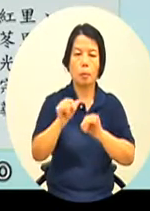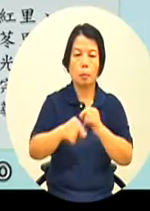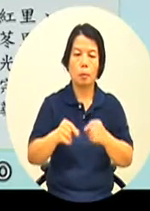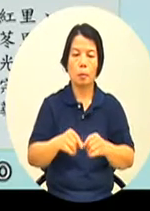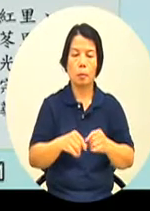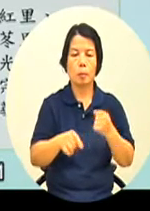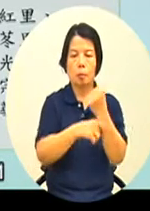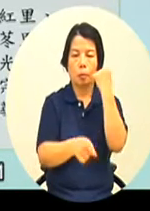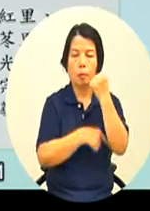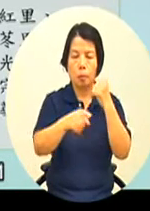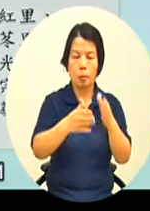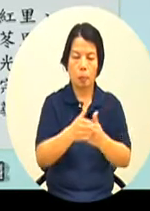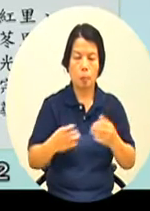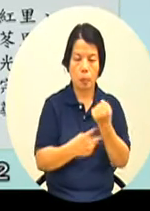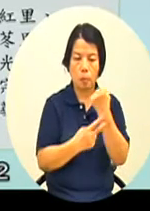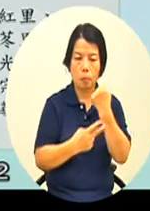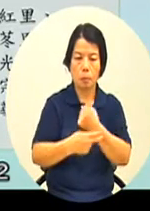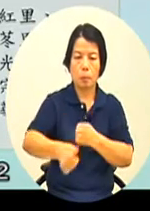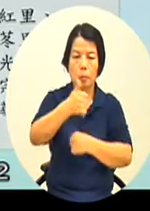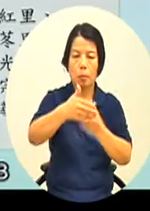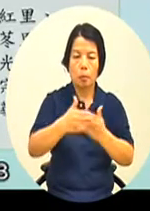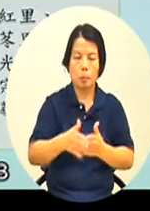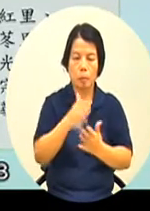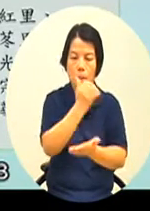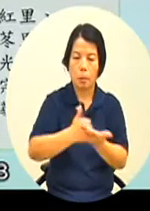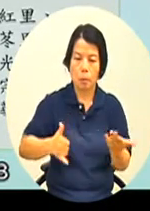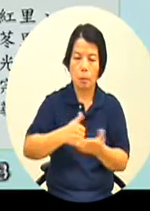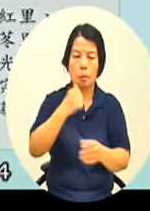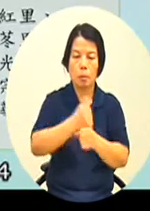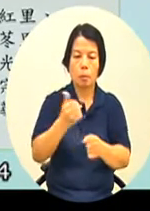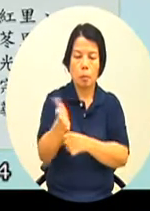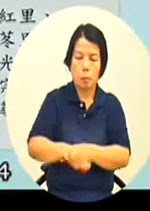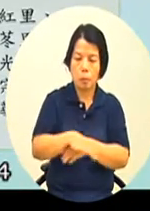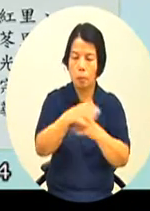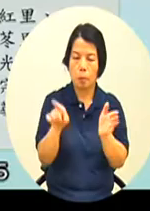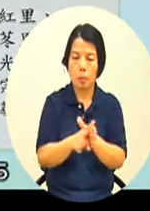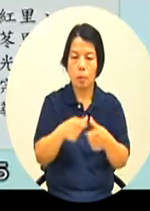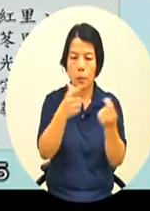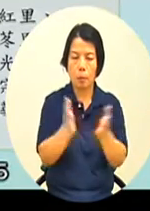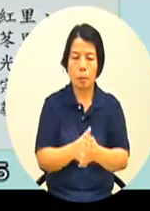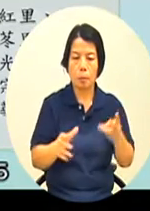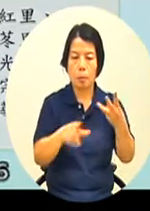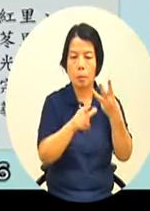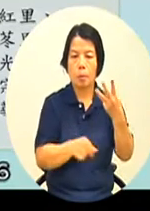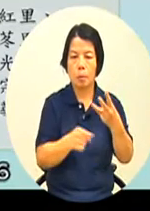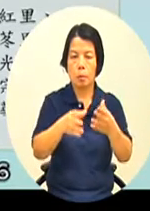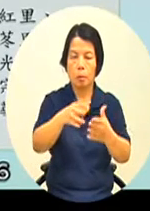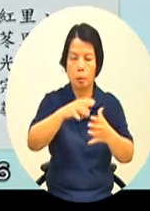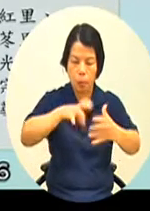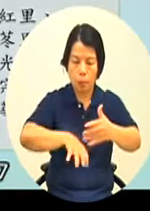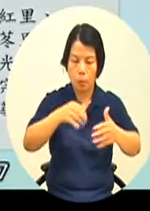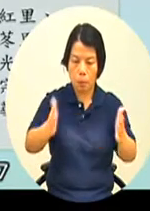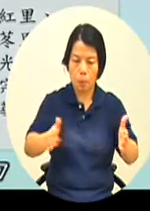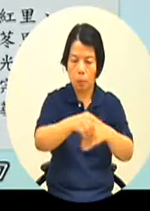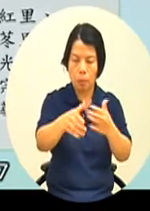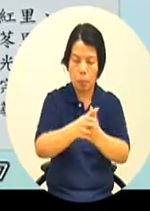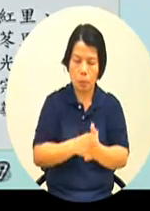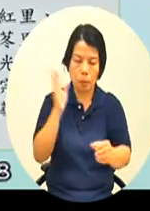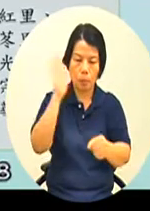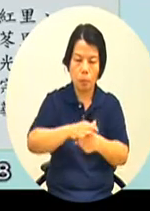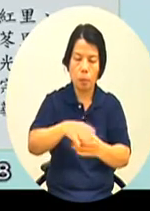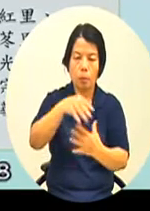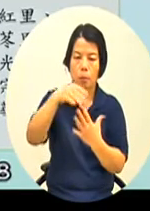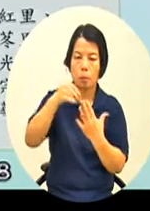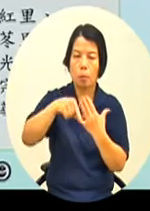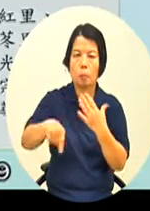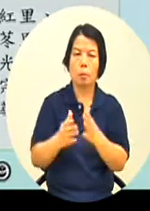82条，当我们里长取职或是辞职、去职、死亡时，我们应该在3个月内完成补选。那我们在第二届里